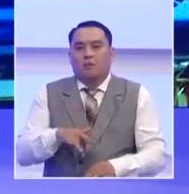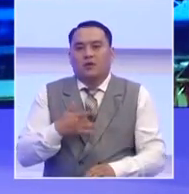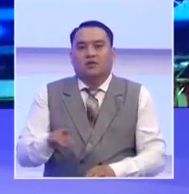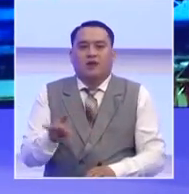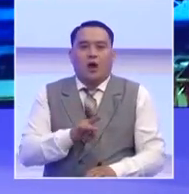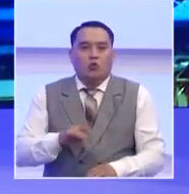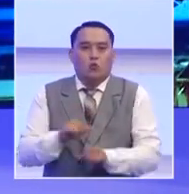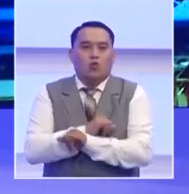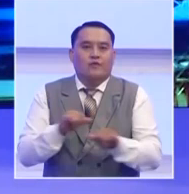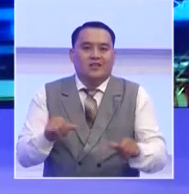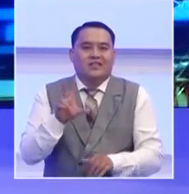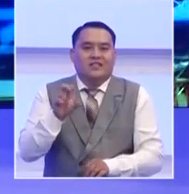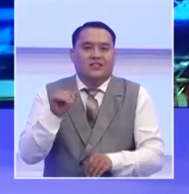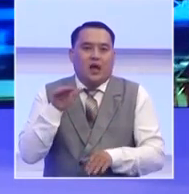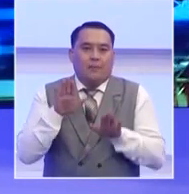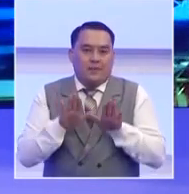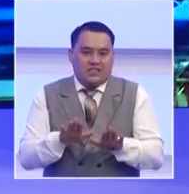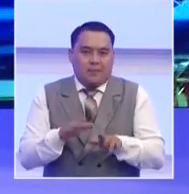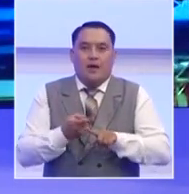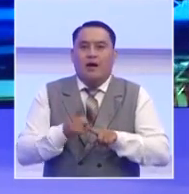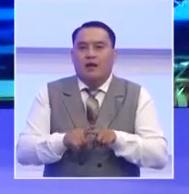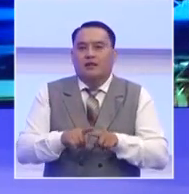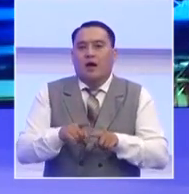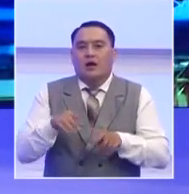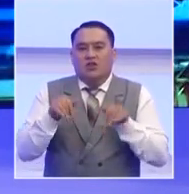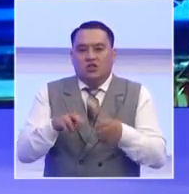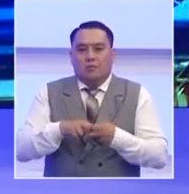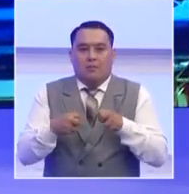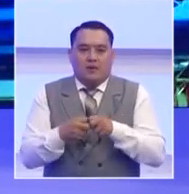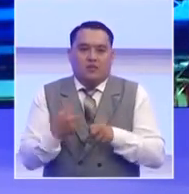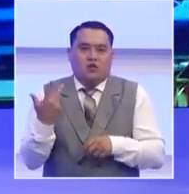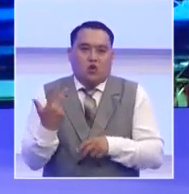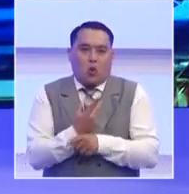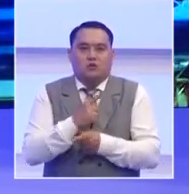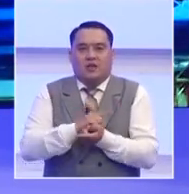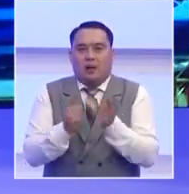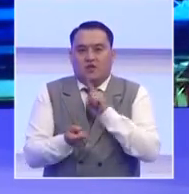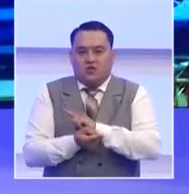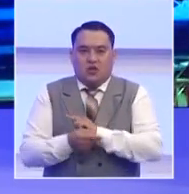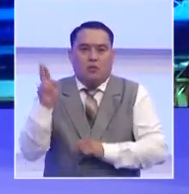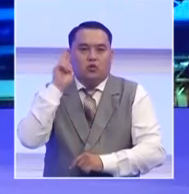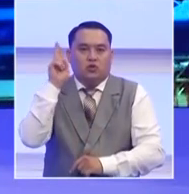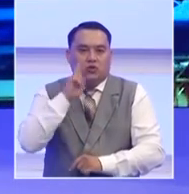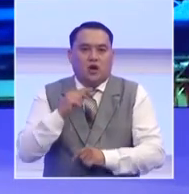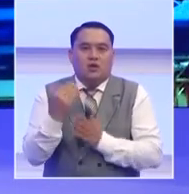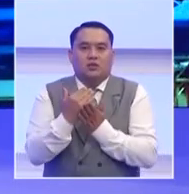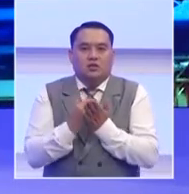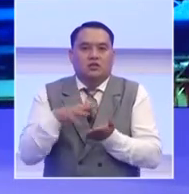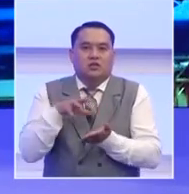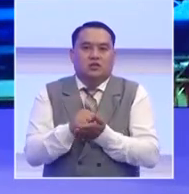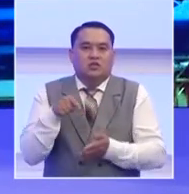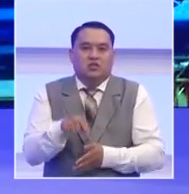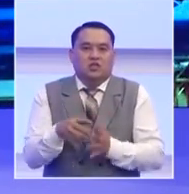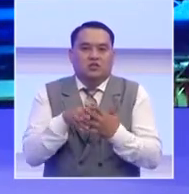района расширится еще на 300 мест. А это значит, наконец-то решится наболевший вопрос трех сменок. Благодаря дорожной карте занятости